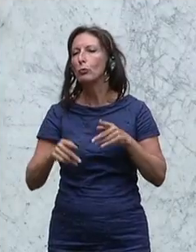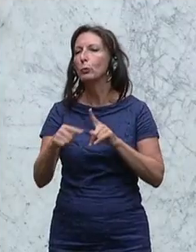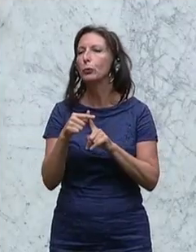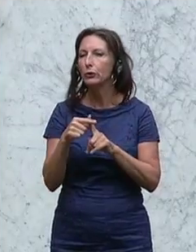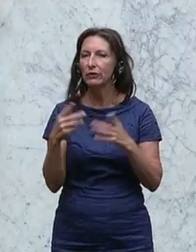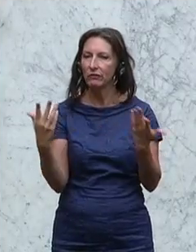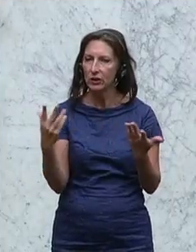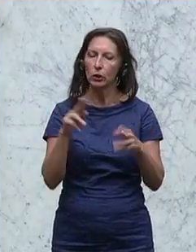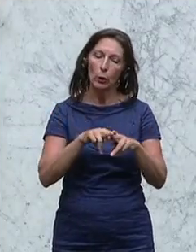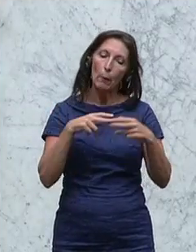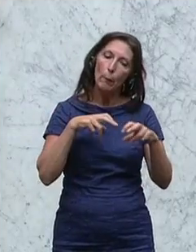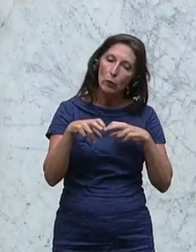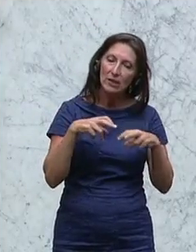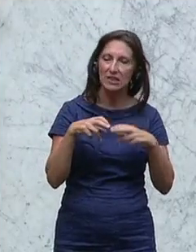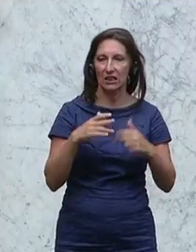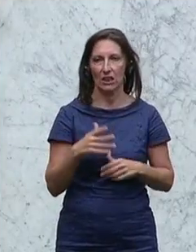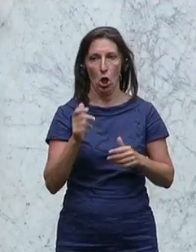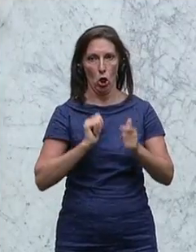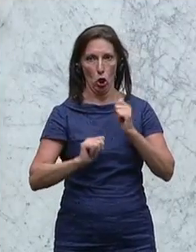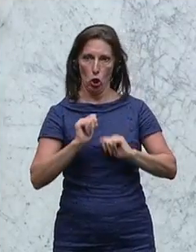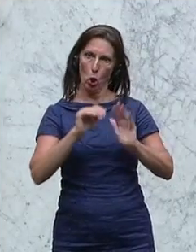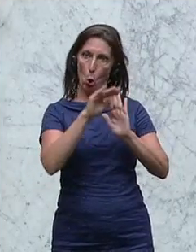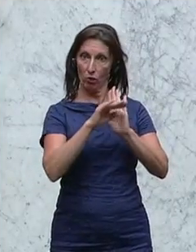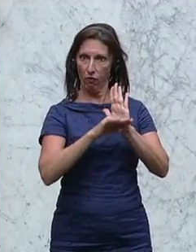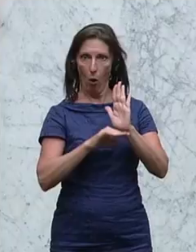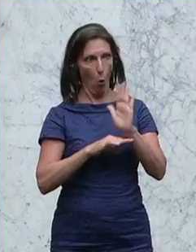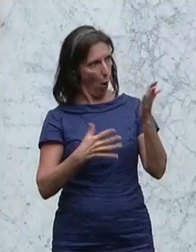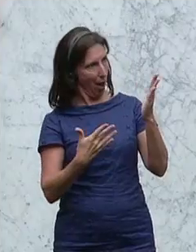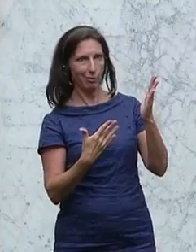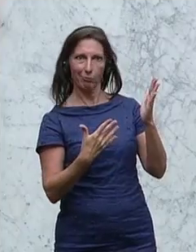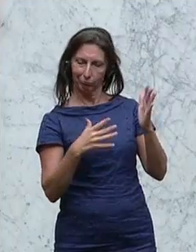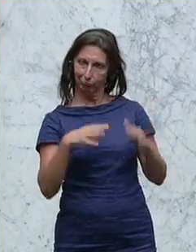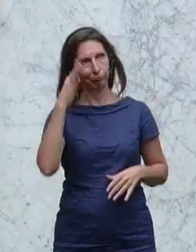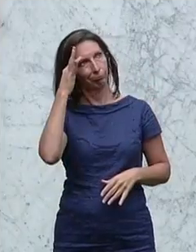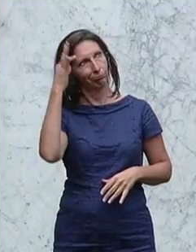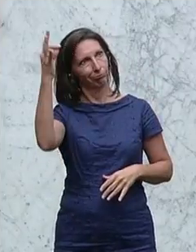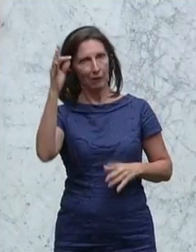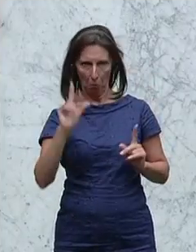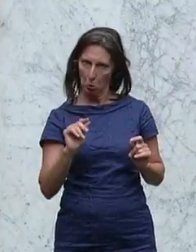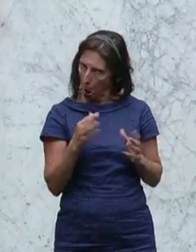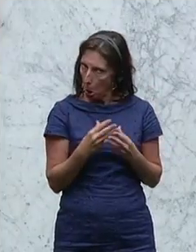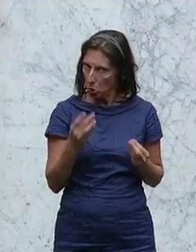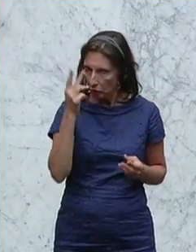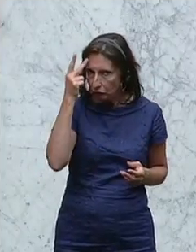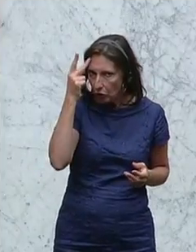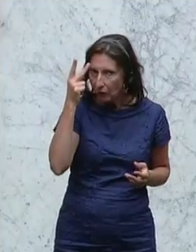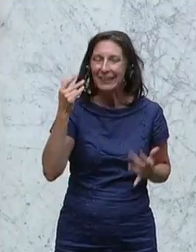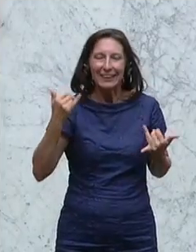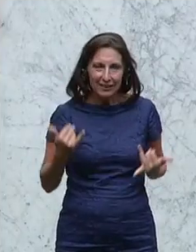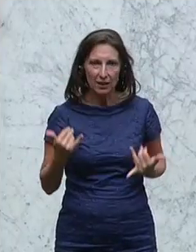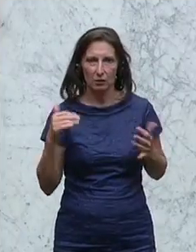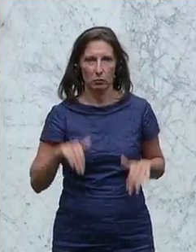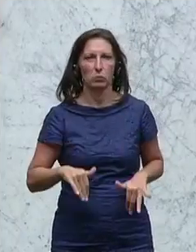eine vernünftige Lösung mit der Notverordnung gefunden hat, muss jetzt eine vernünftige Lösung zur Bekämpfung